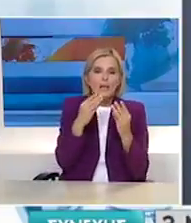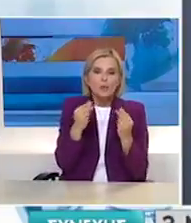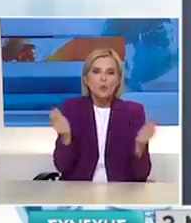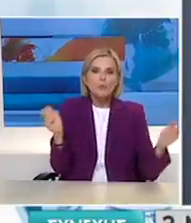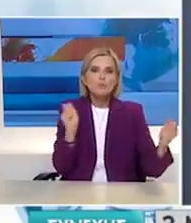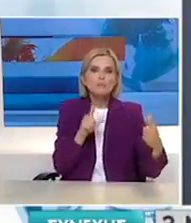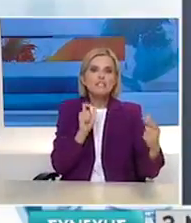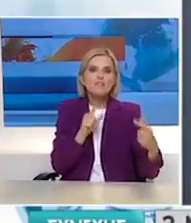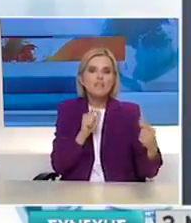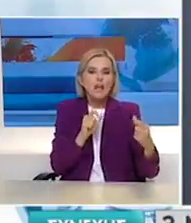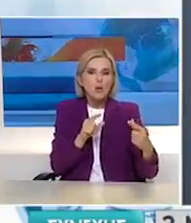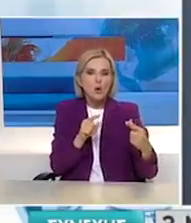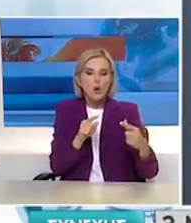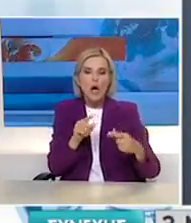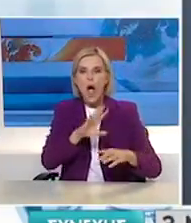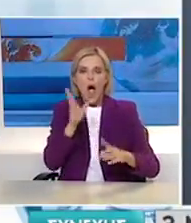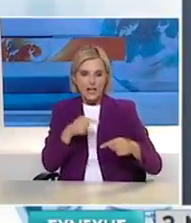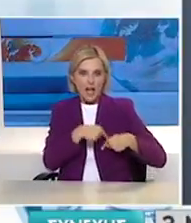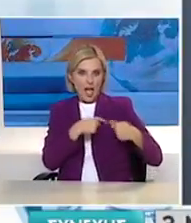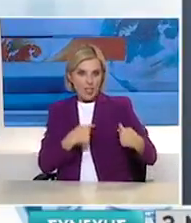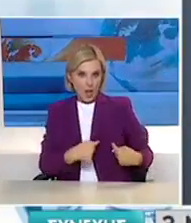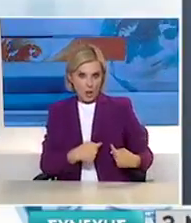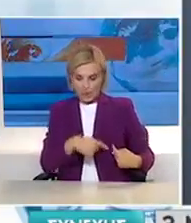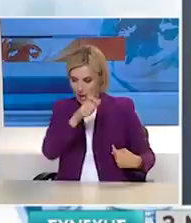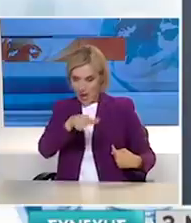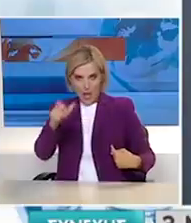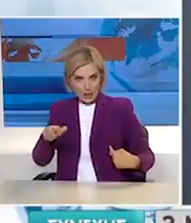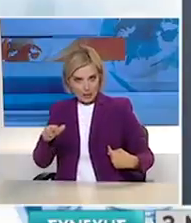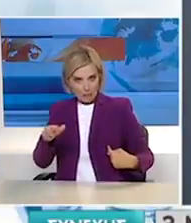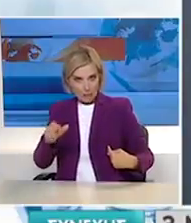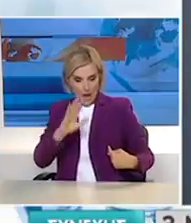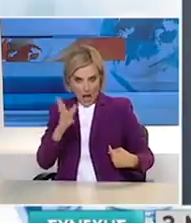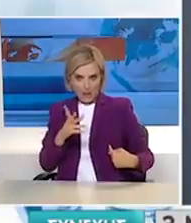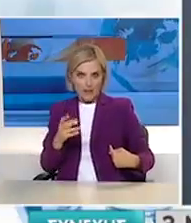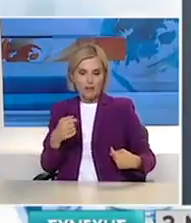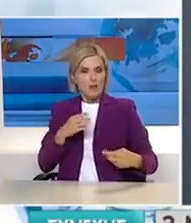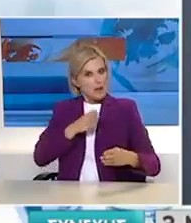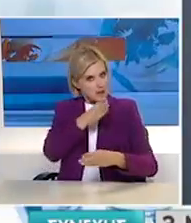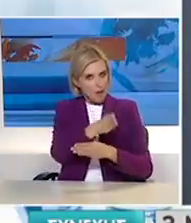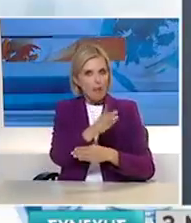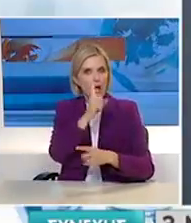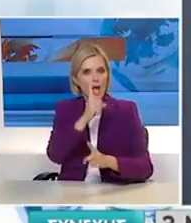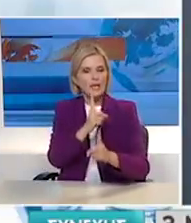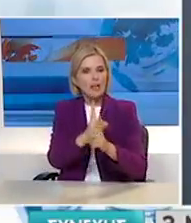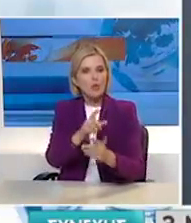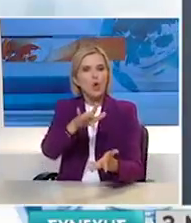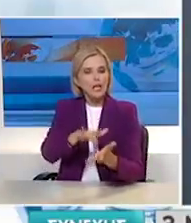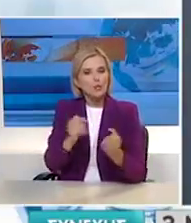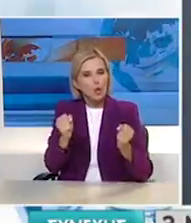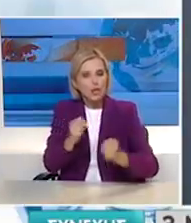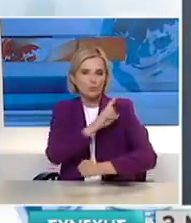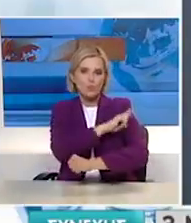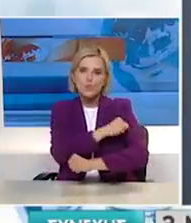τρόπο και εθελοντικά κάποιος που έχει συμπτώματα να μπορεί να βρει το κοντινότερο κέντρο, εργαστηριακό κέντρο, νοσοκομείο, κέντρο υγείας,